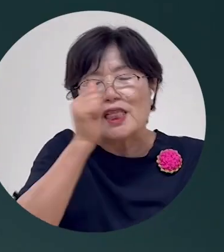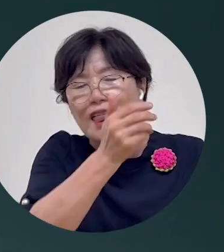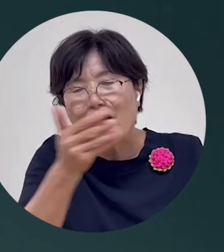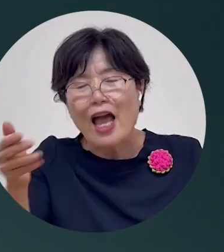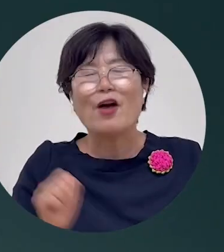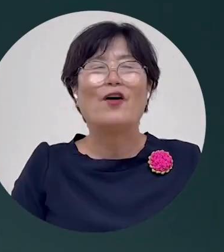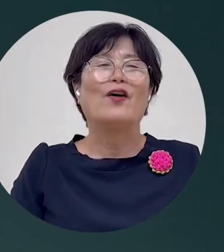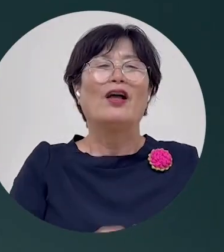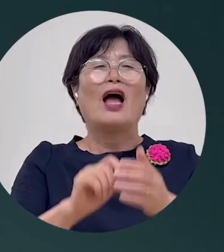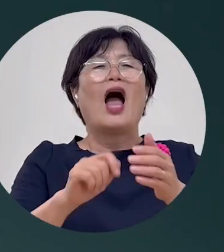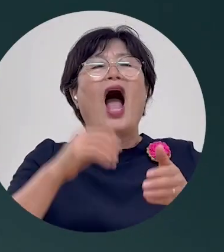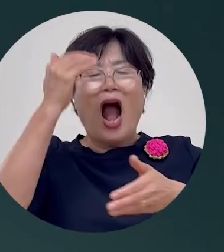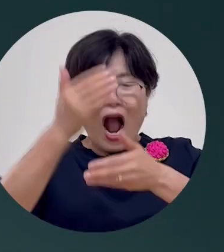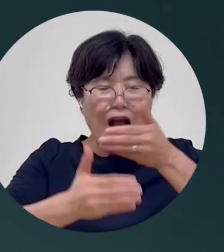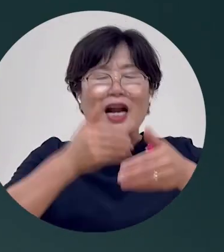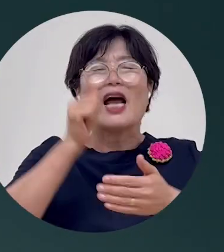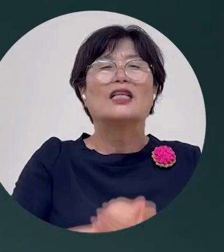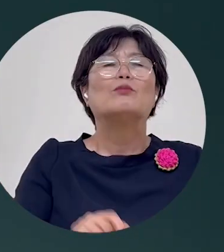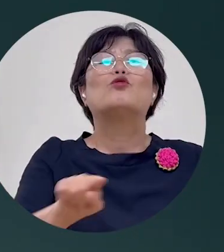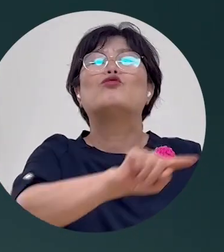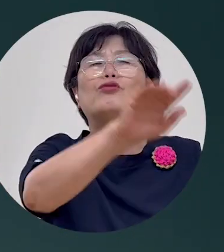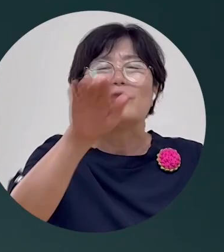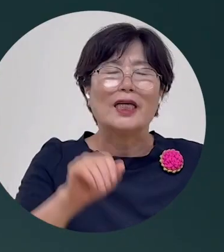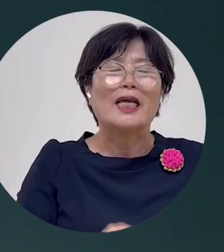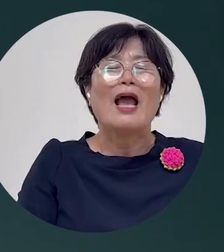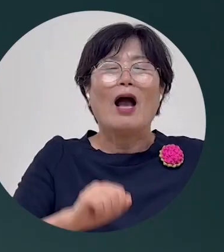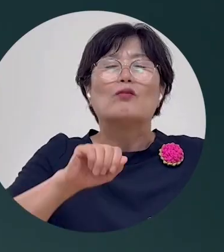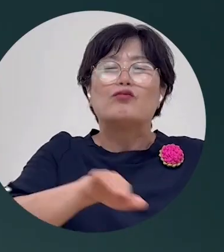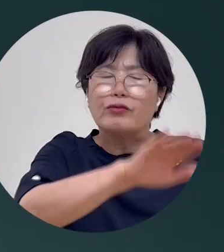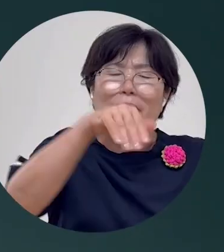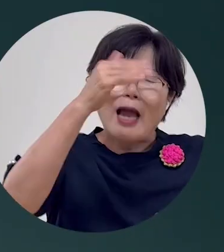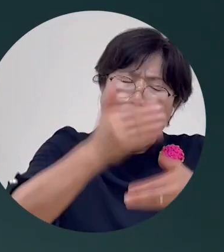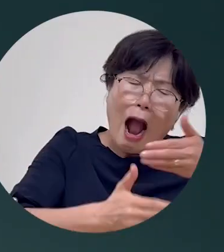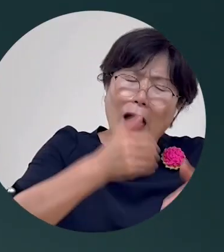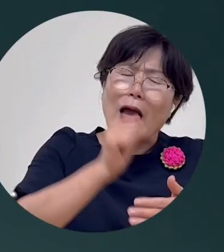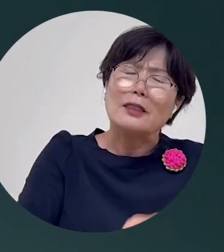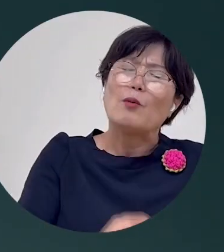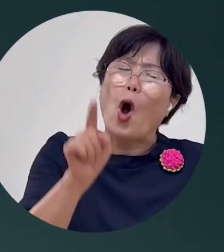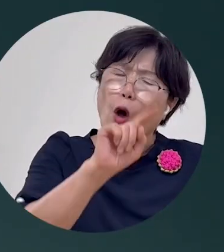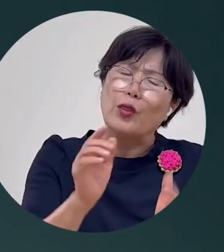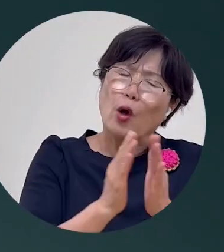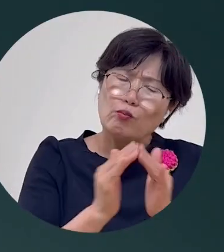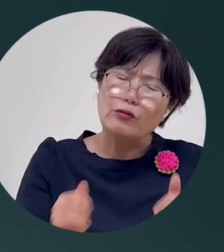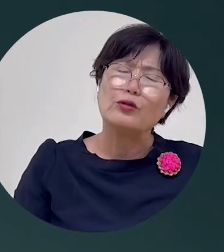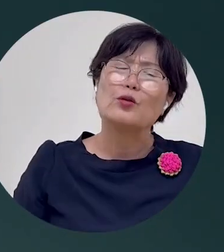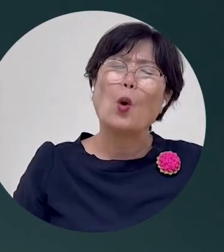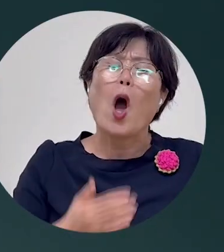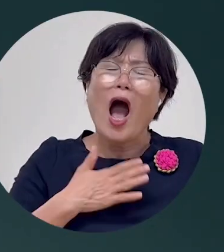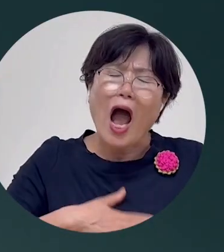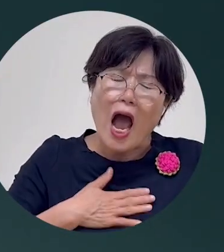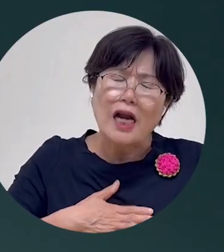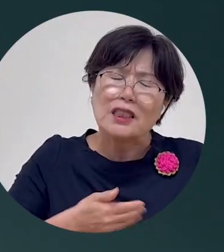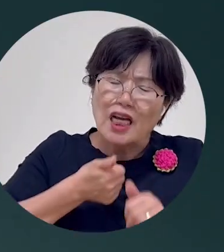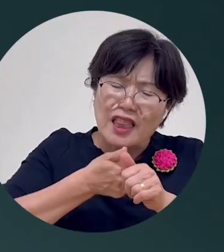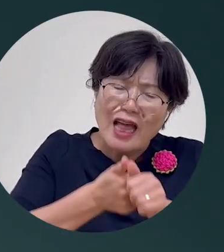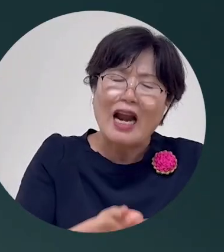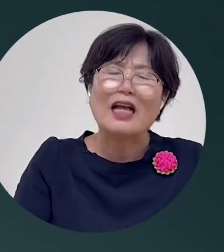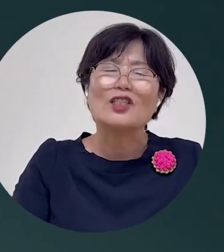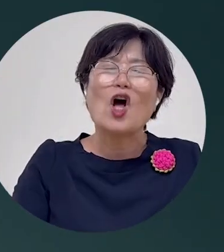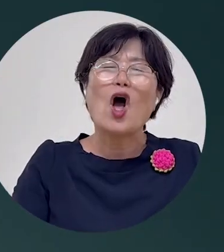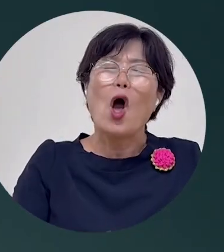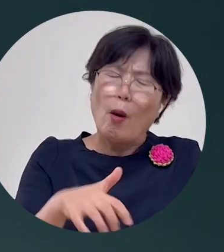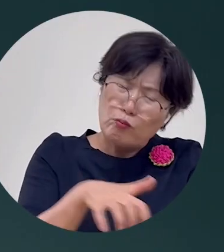자, 우리가 하나님을 어떤 분으로 아느냐에 따라서 우리가 불편할 수도 있고 너무 편할 수도